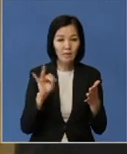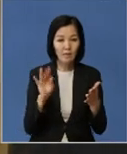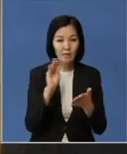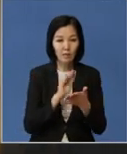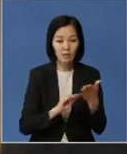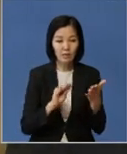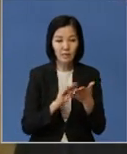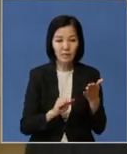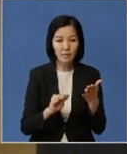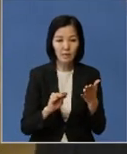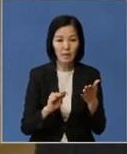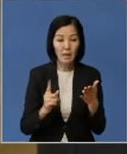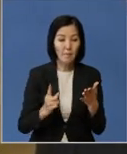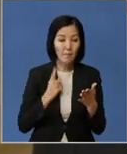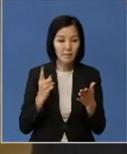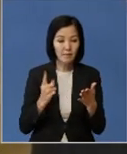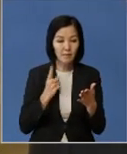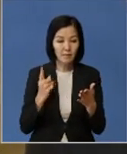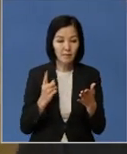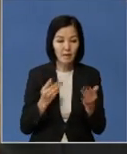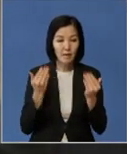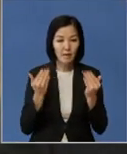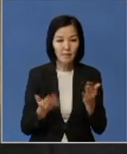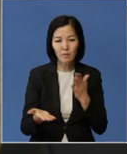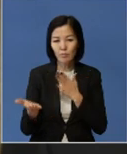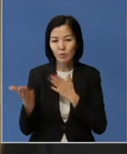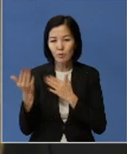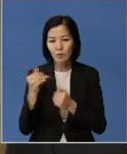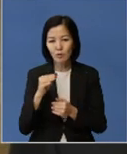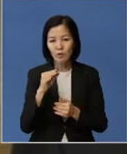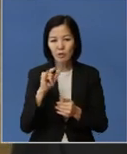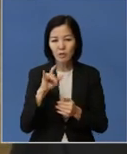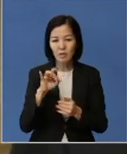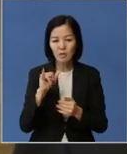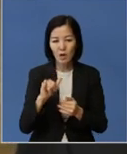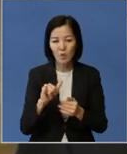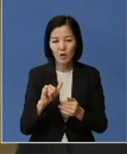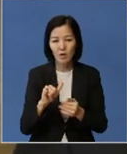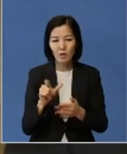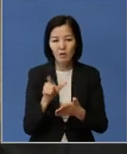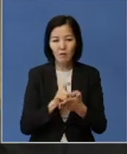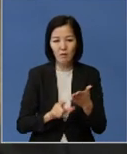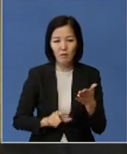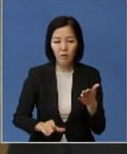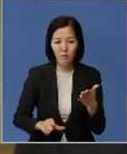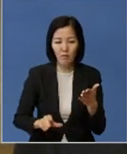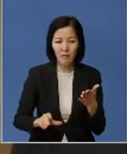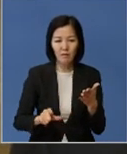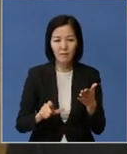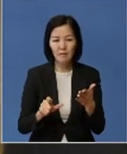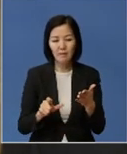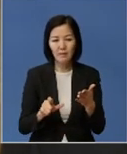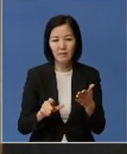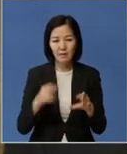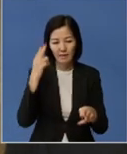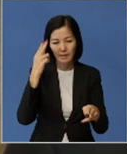жіберетіндей, бұрынғы жыраулармен қазіргі мына Жұмекен атамыз сияқты, Омарғазы Айтана